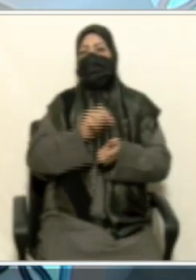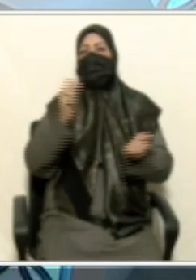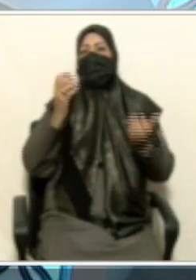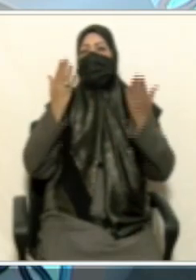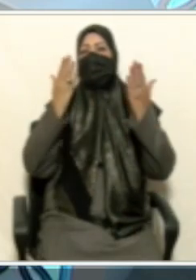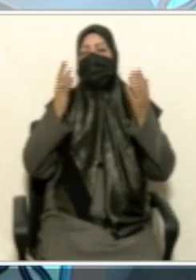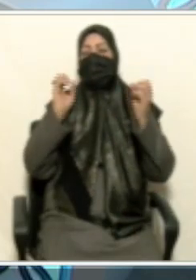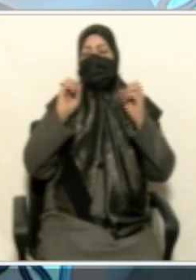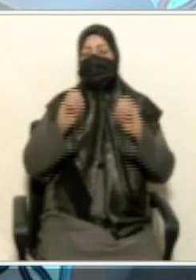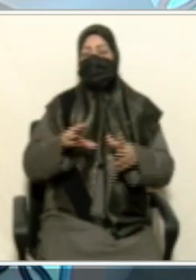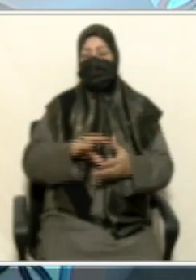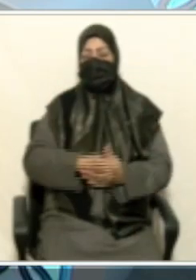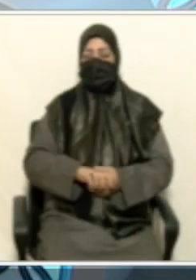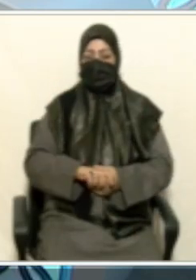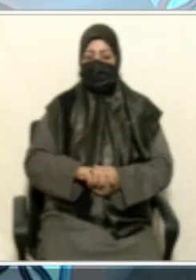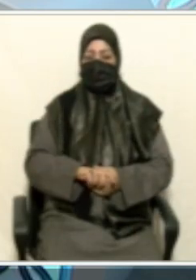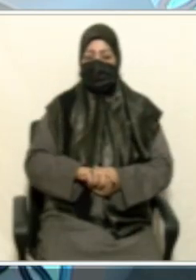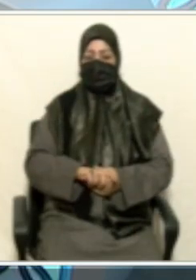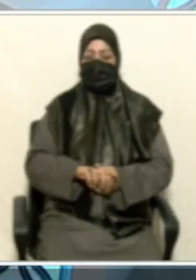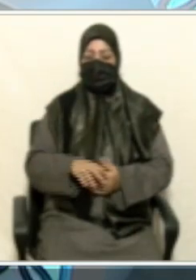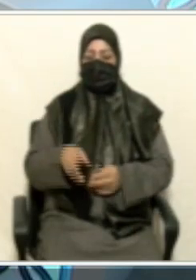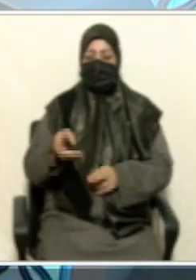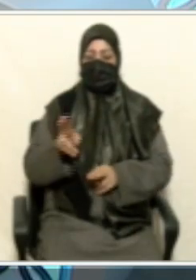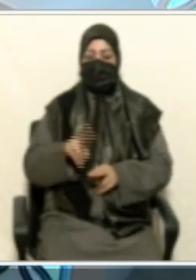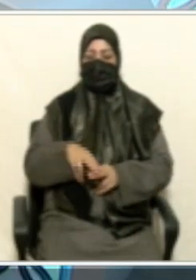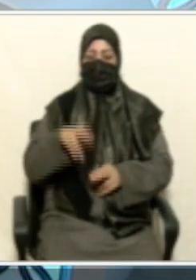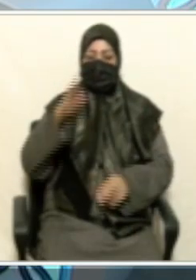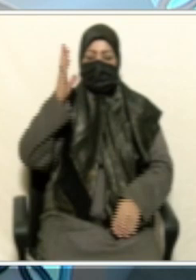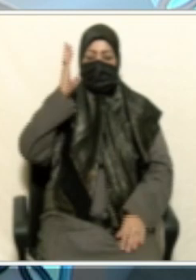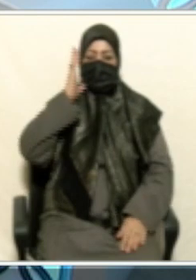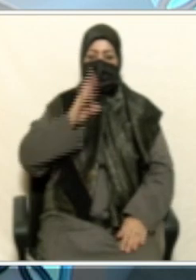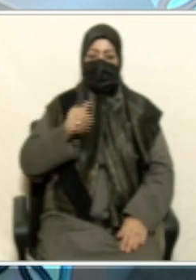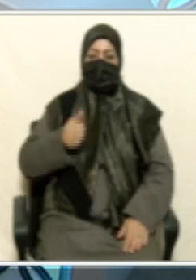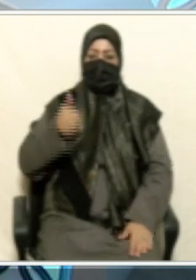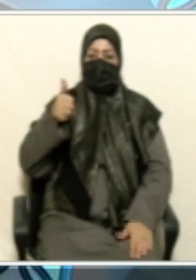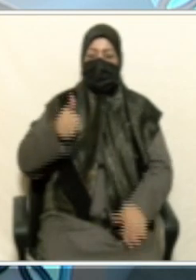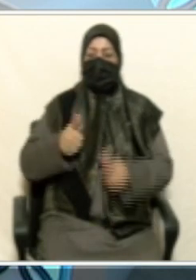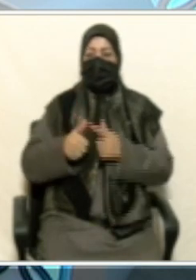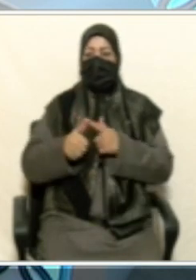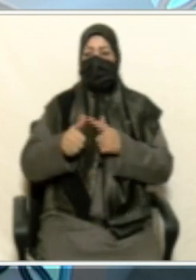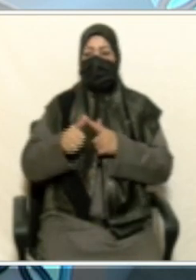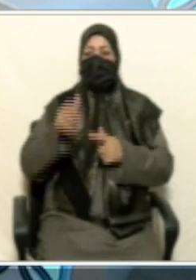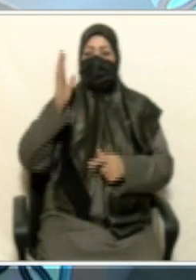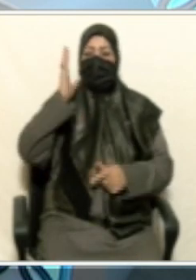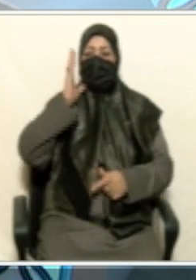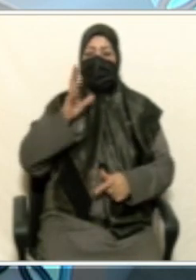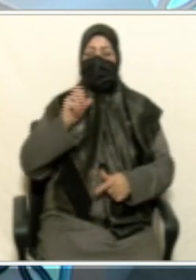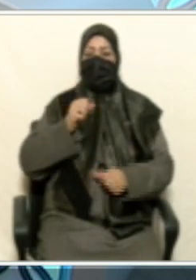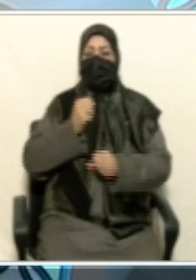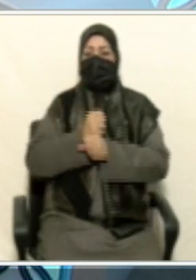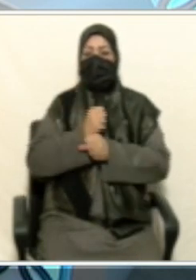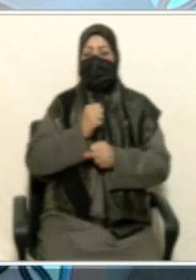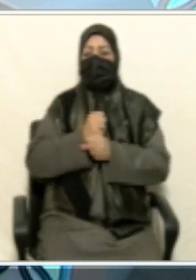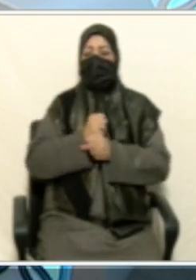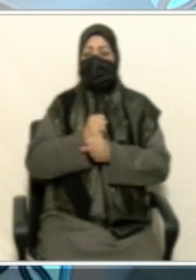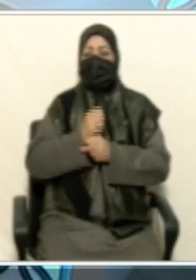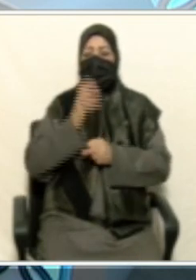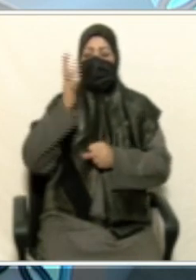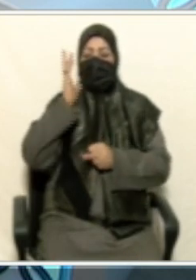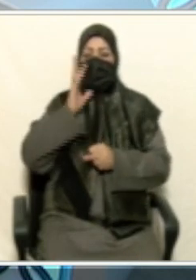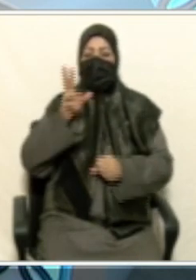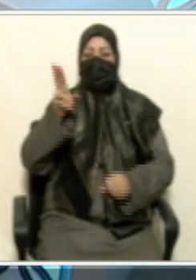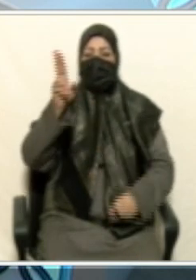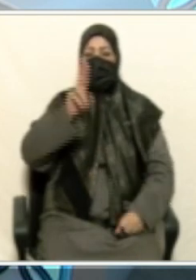بطل اخرها بطل اولها. في بعض اصحاب المهن تلوث يا شيخ حسن. نعم. في بعض اصحاب المهن مثل اصحاب